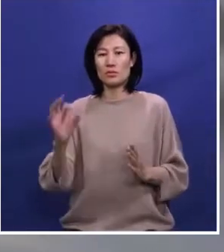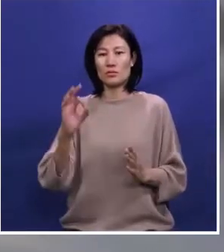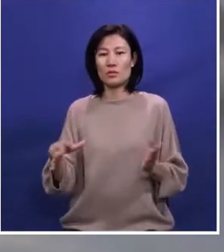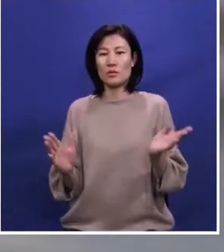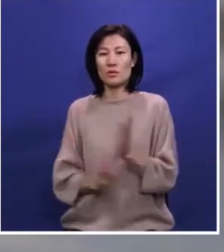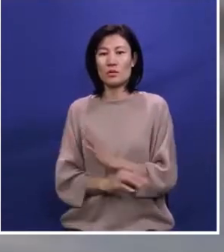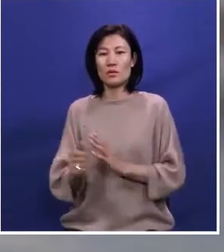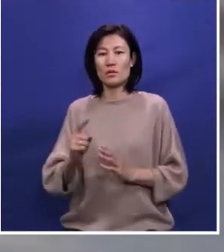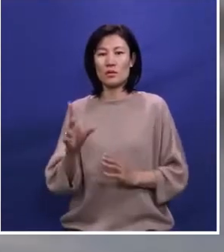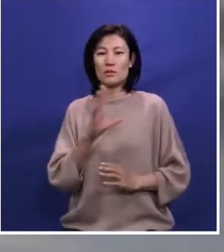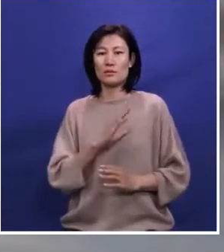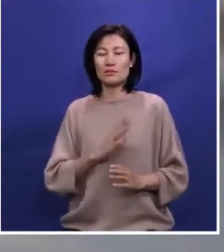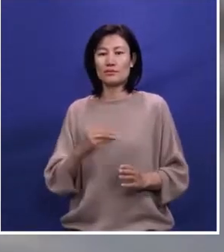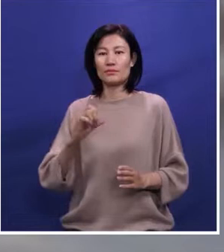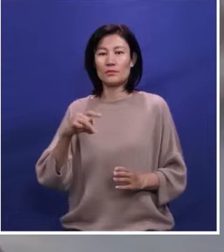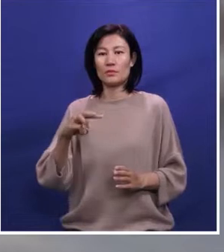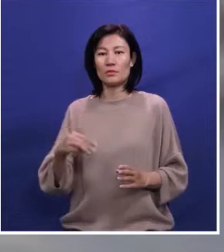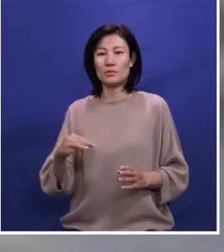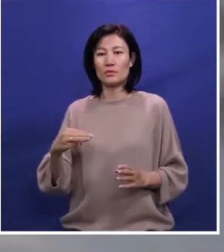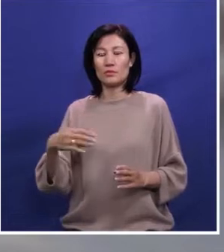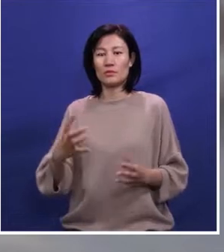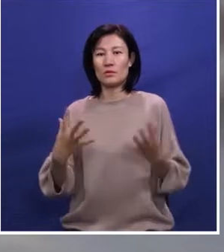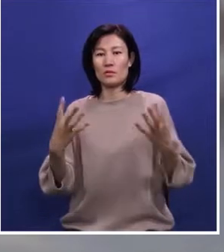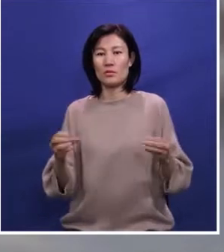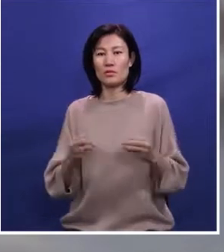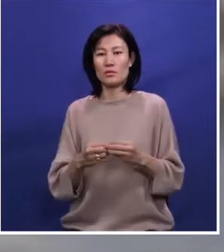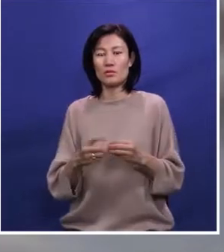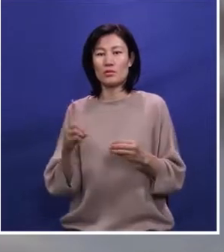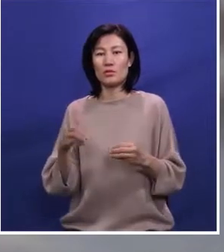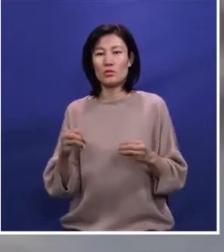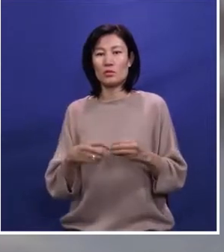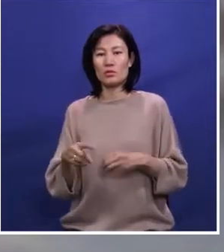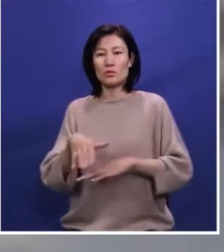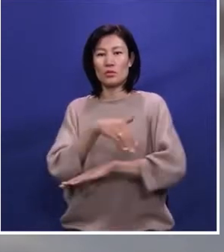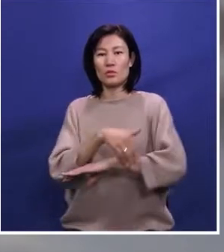табиғи газбен қамтылған. Ал Жартөбе ауылы округінде бүгін 113 көше бар. Оның қазіргі